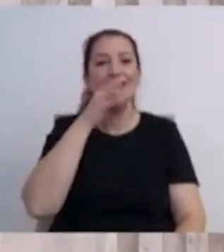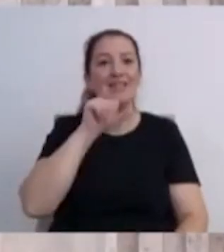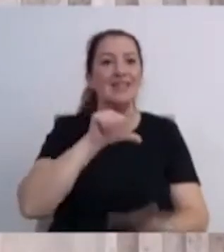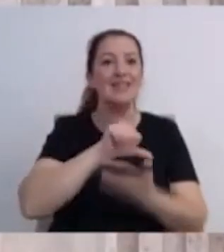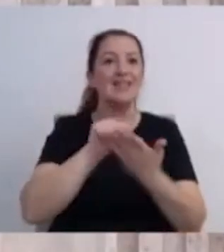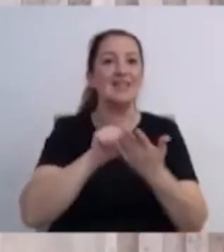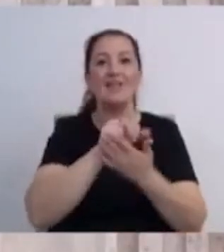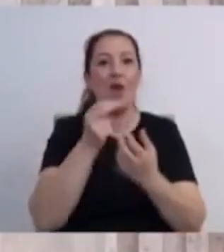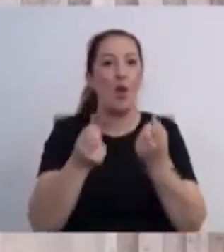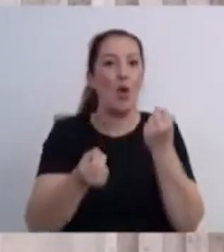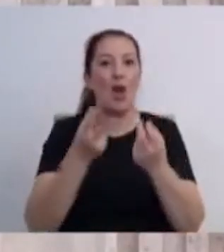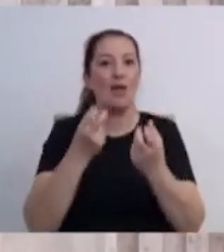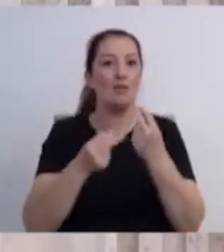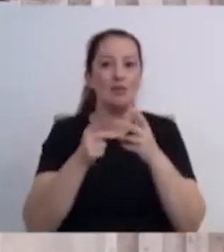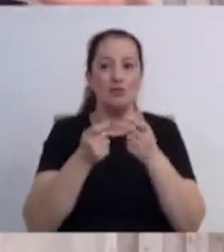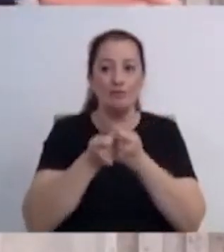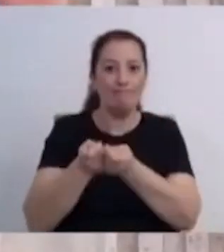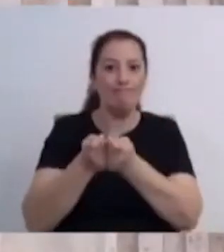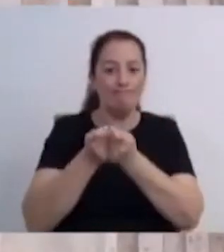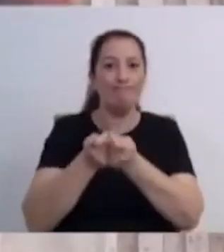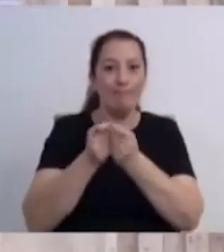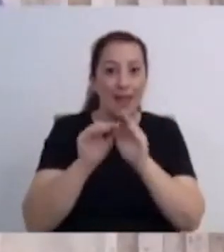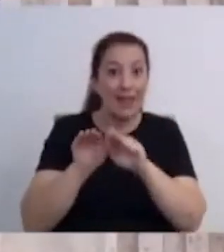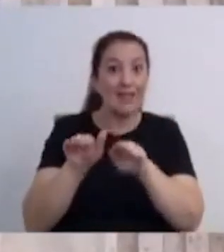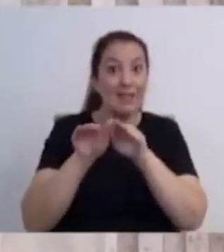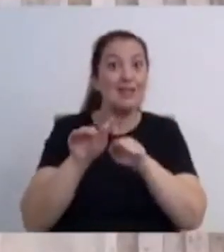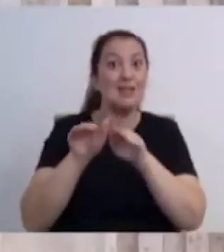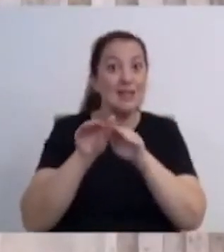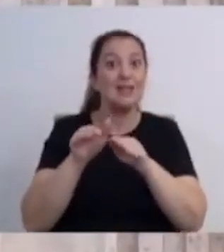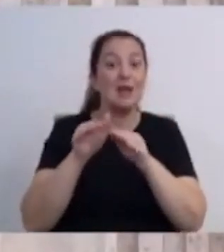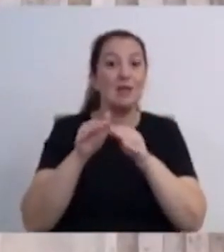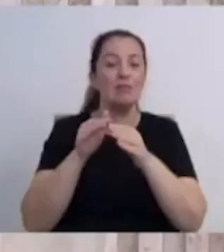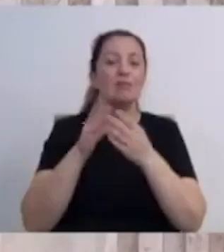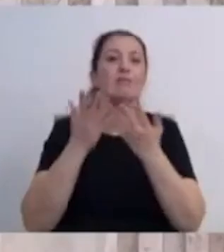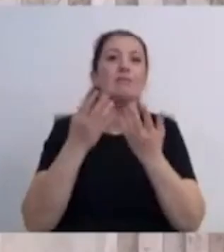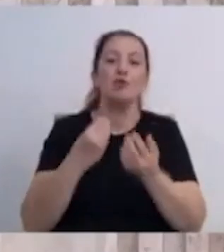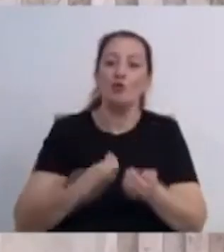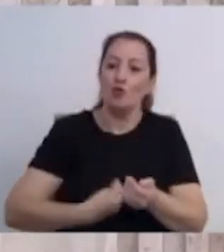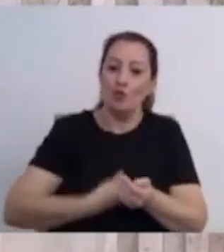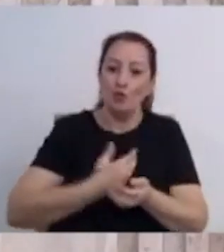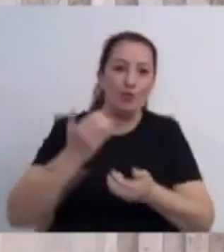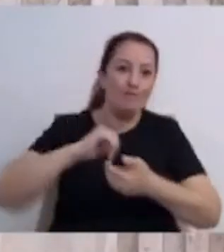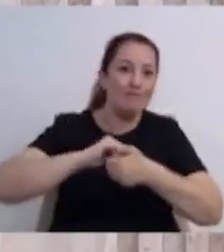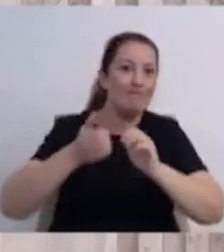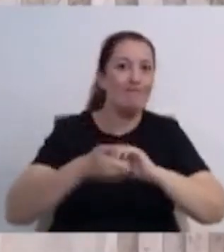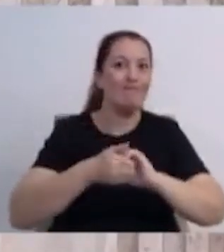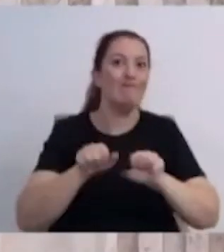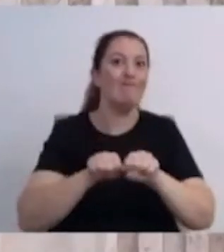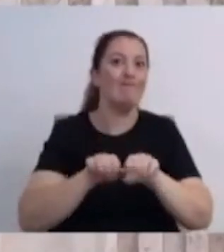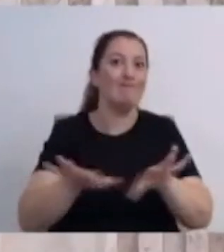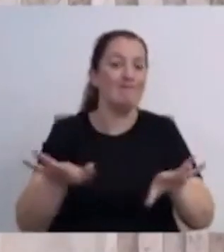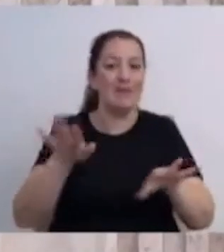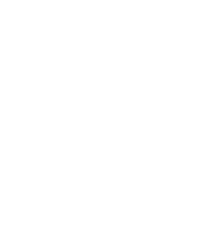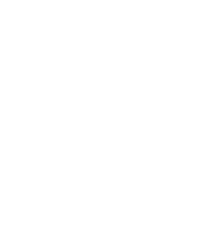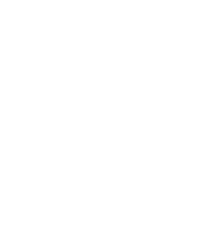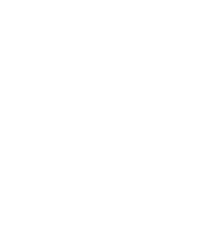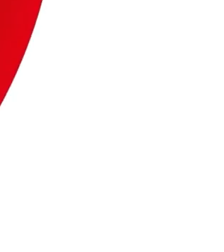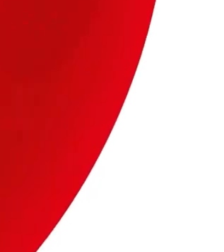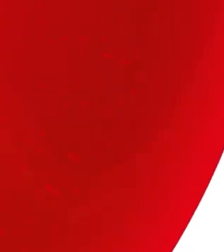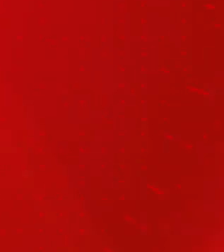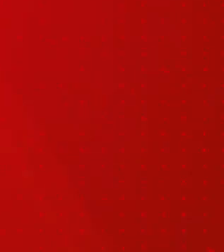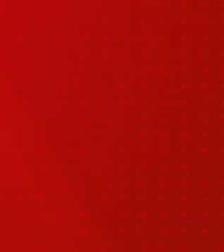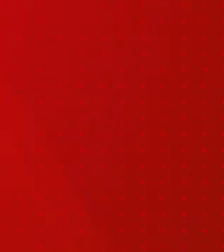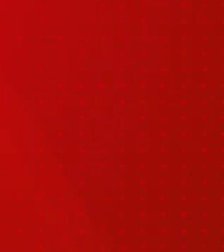üretmesini zorluyor. Yani yaptığı çok büyük bir destek değil ama umudu örgütlüyor. İstanbul'dan başladığı